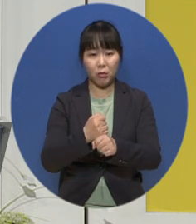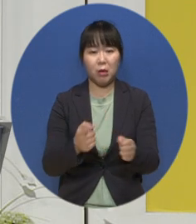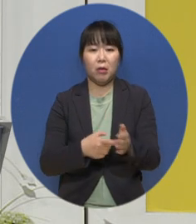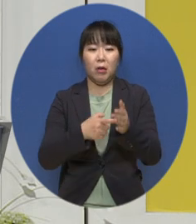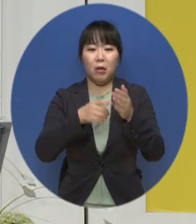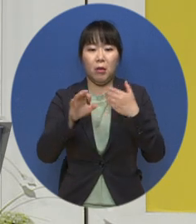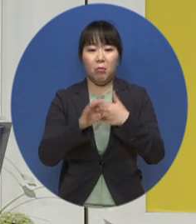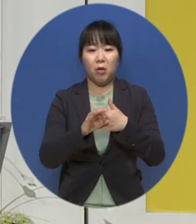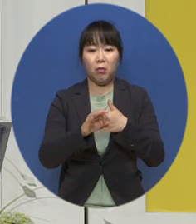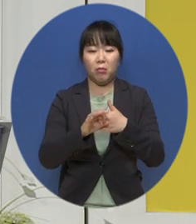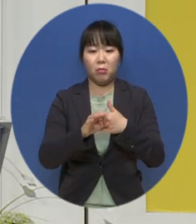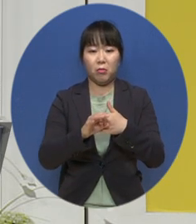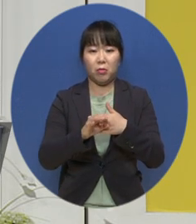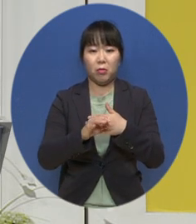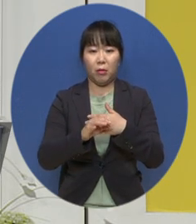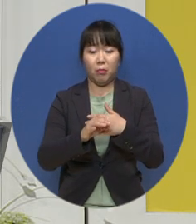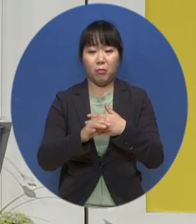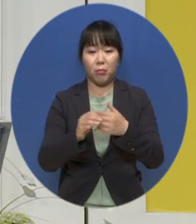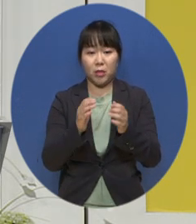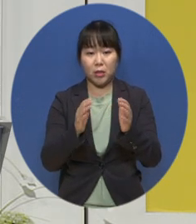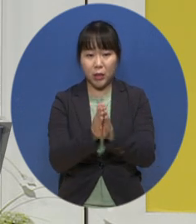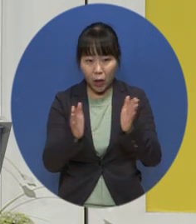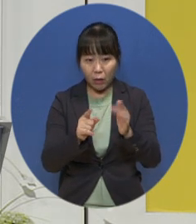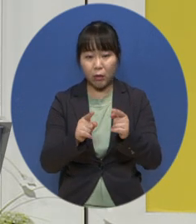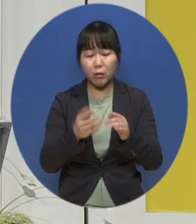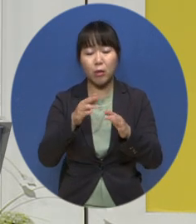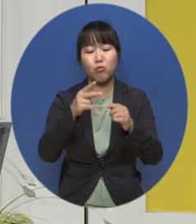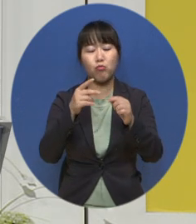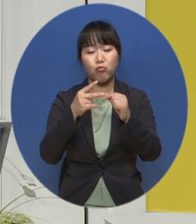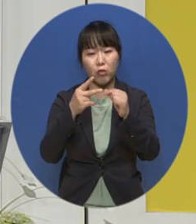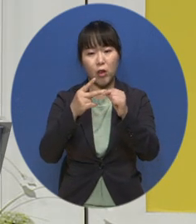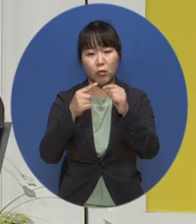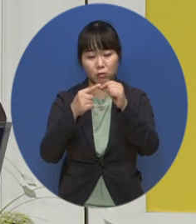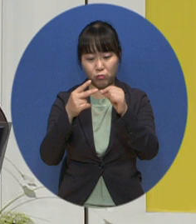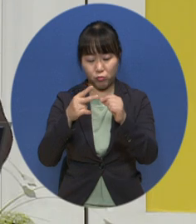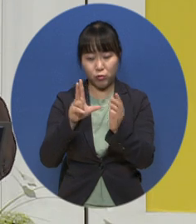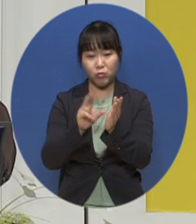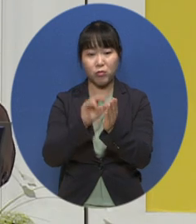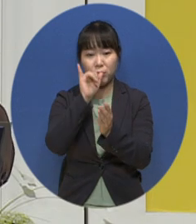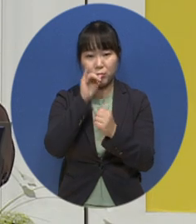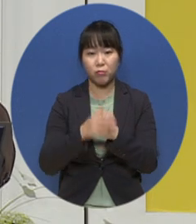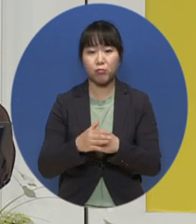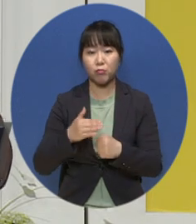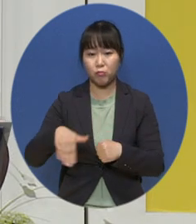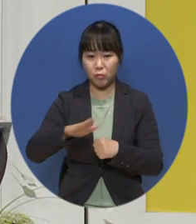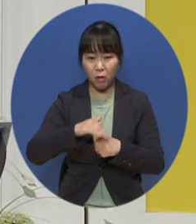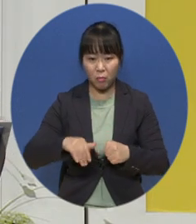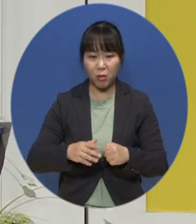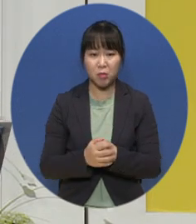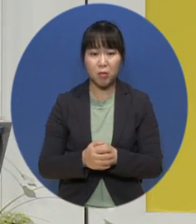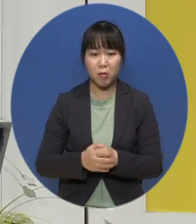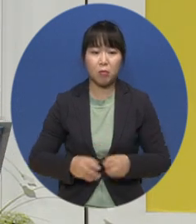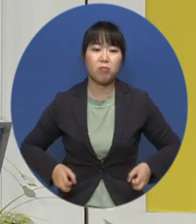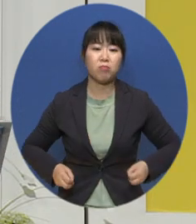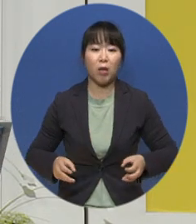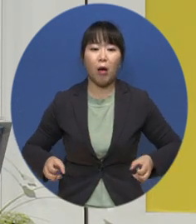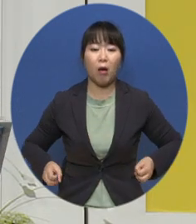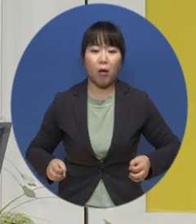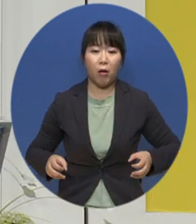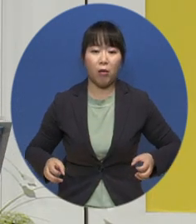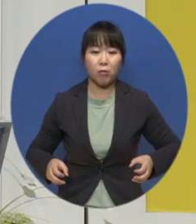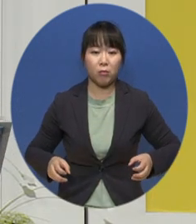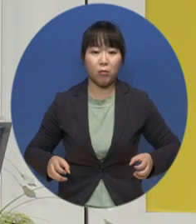악을 중공업 수 있겠구요 그러면 두 가지 문제가 있어요 우리가 그걸 지나가면 빠굴 앉으라 하면 앞으로 지나가는 묶어야